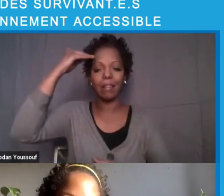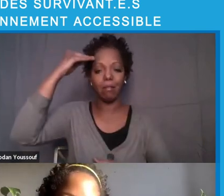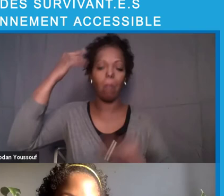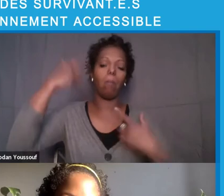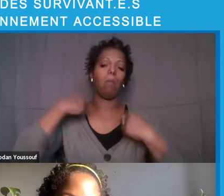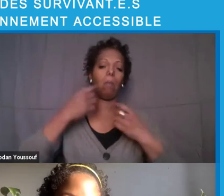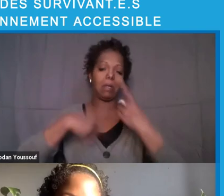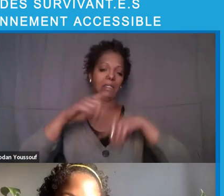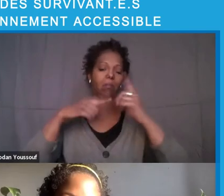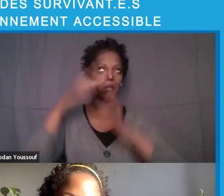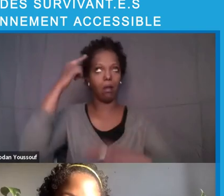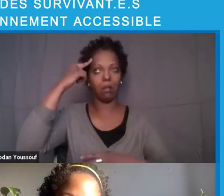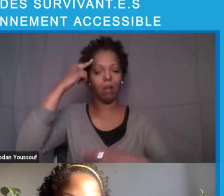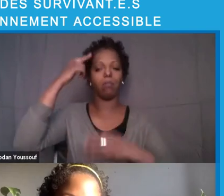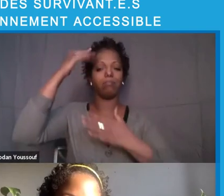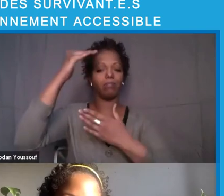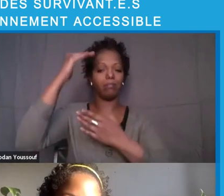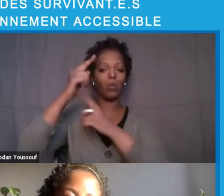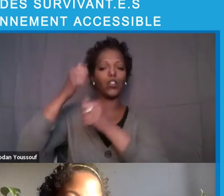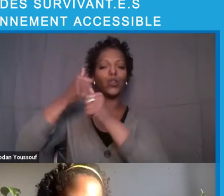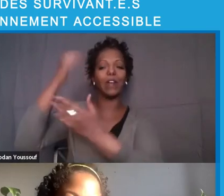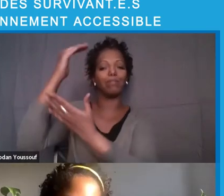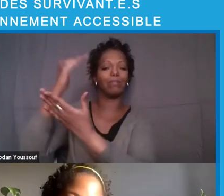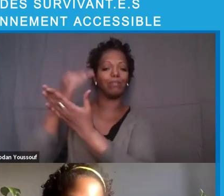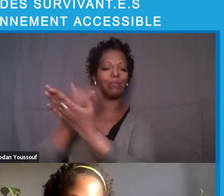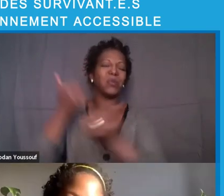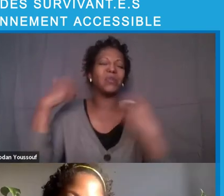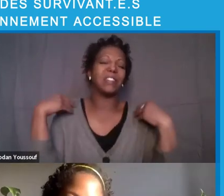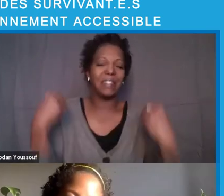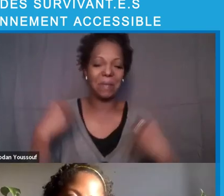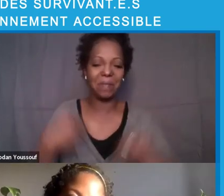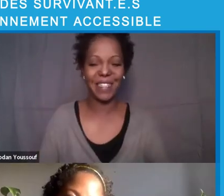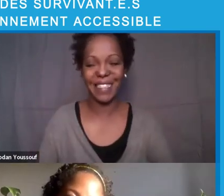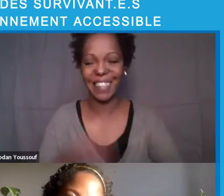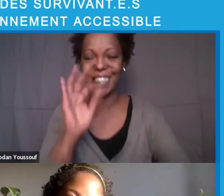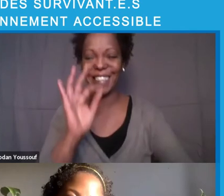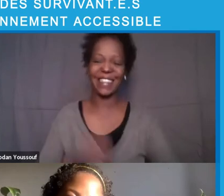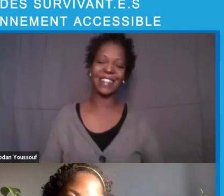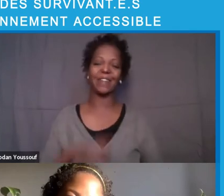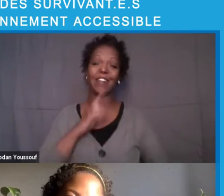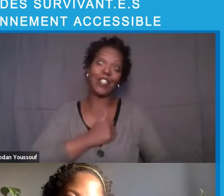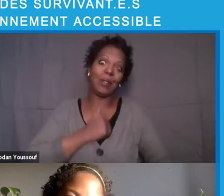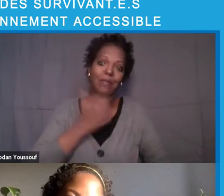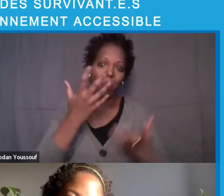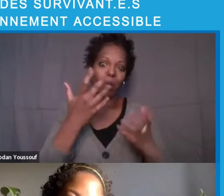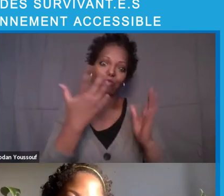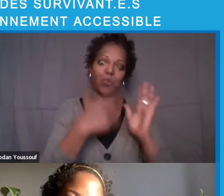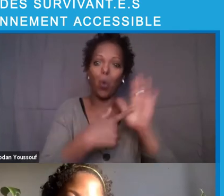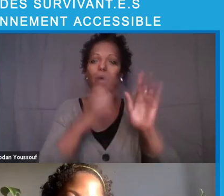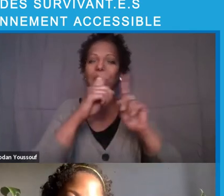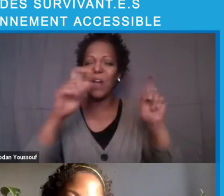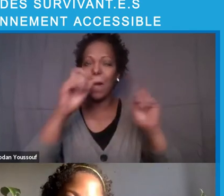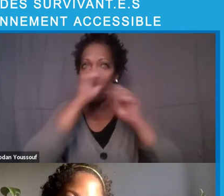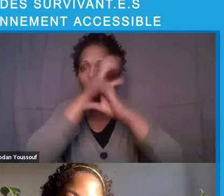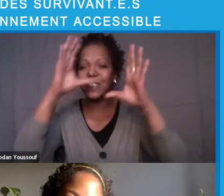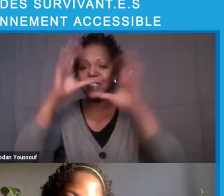PowerPoint, je l'ai dans ma tête. Je me rappelle, j'ai déjà fait tout mon